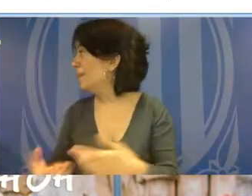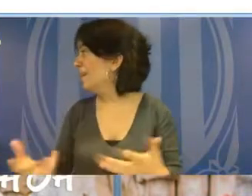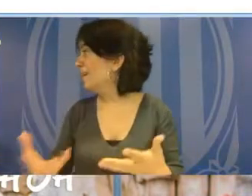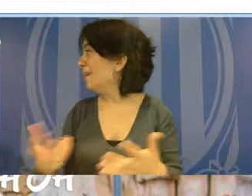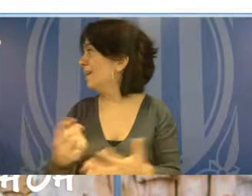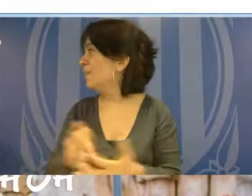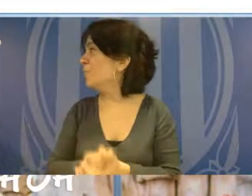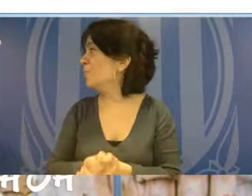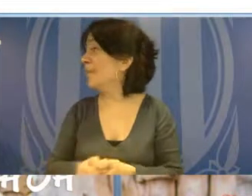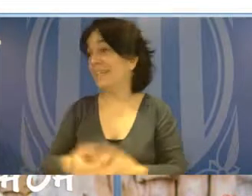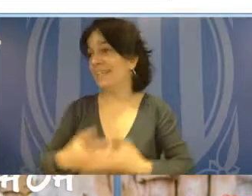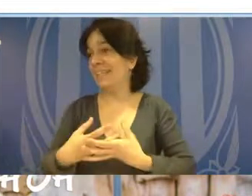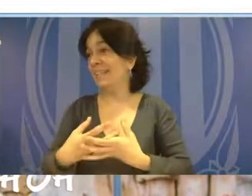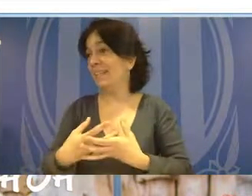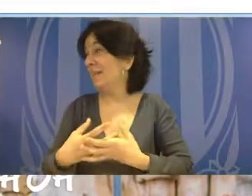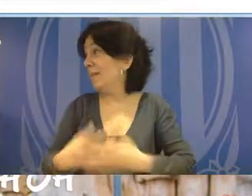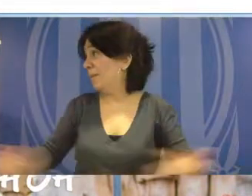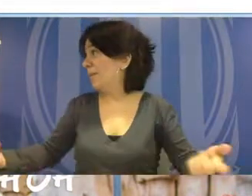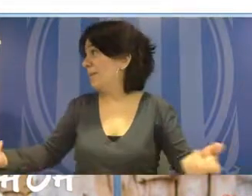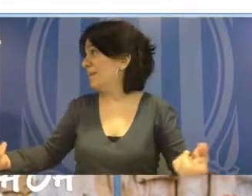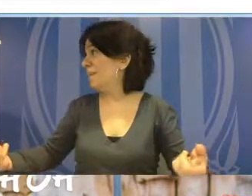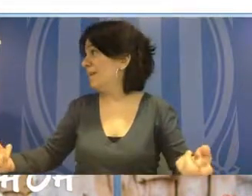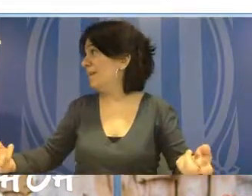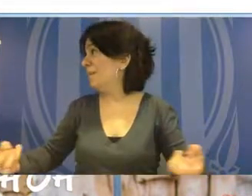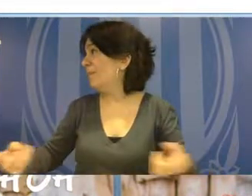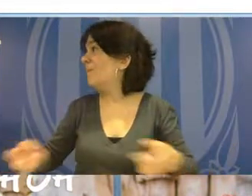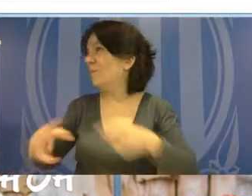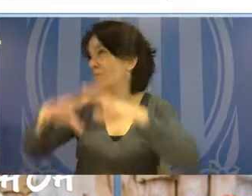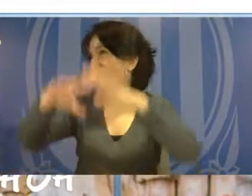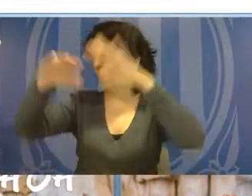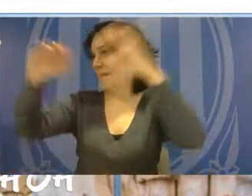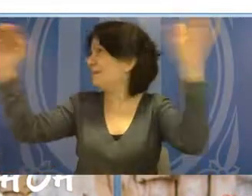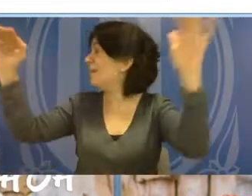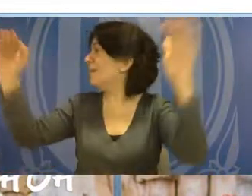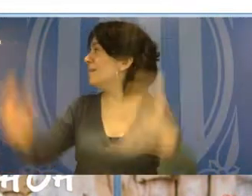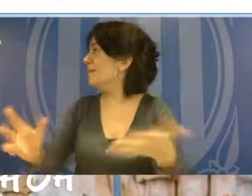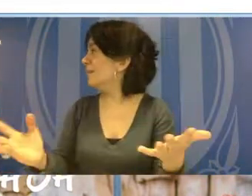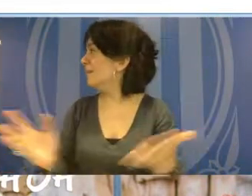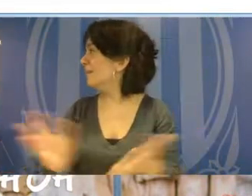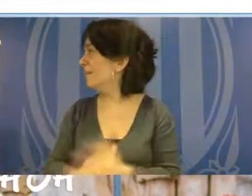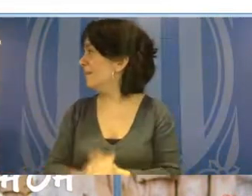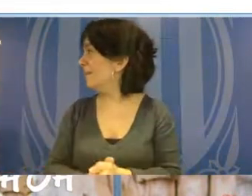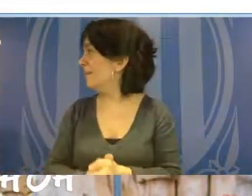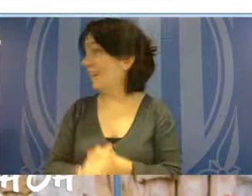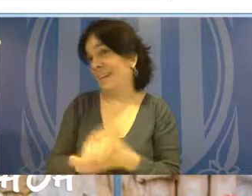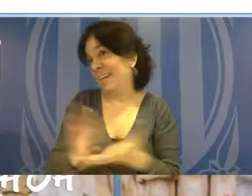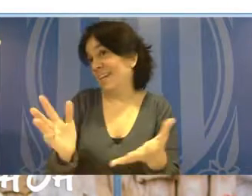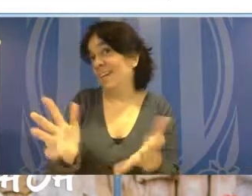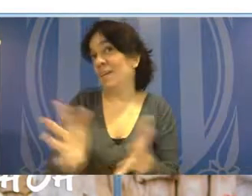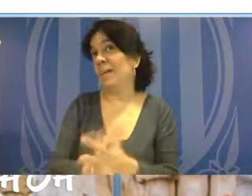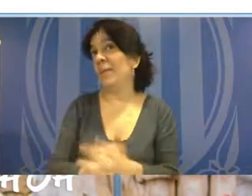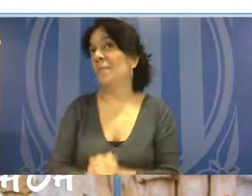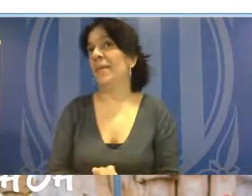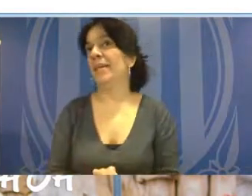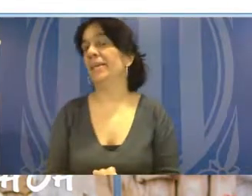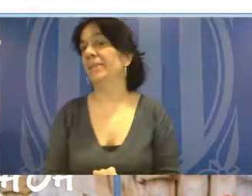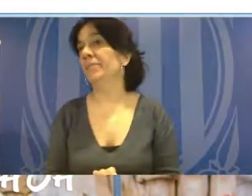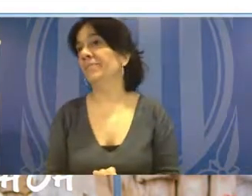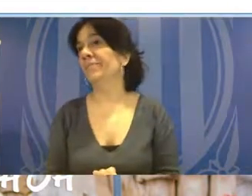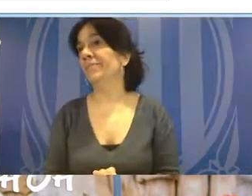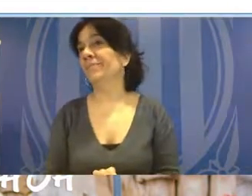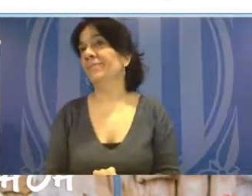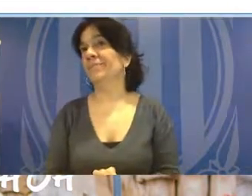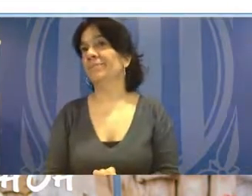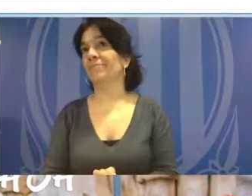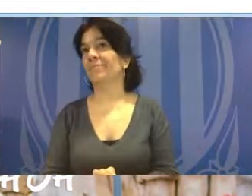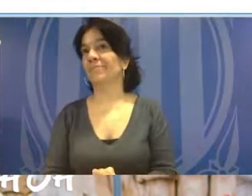una mica el que dius tu, no? Que se sentin per una setmana també com els sigues que anaven acompanyant.